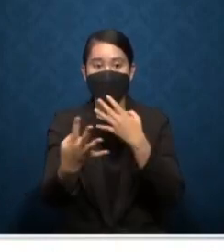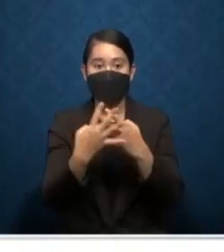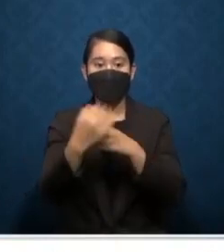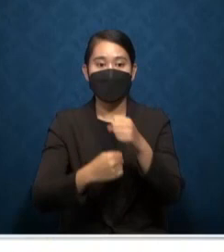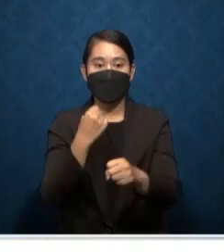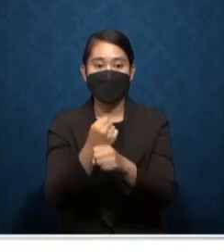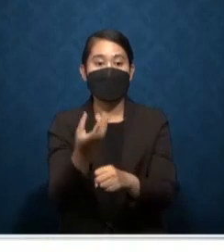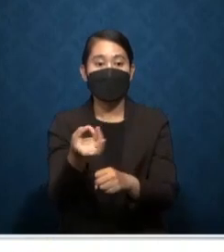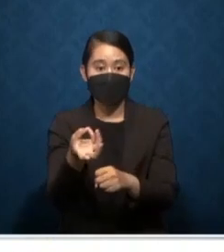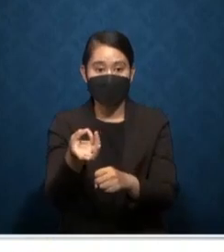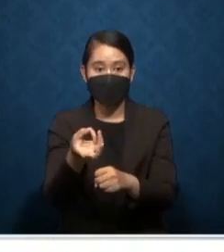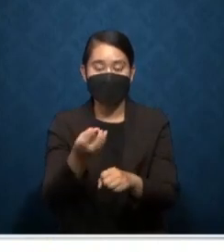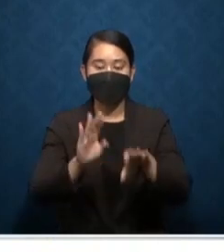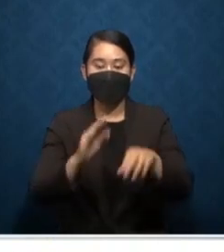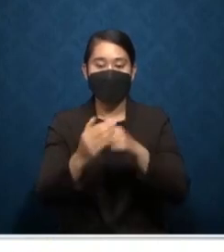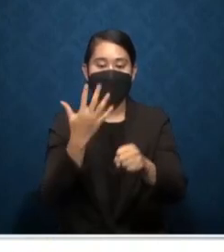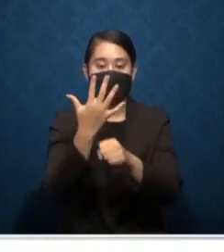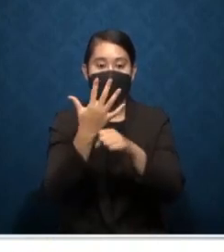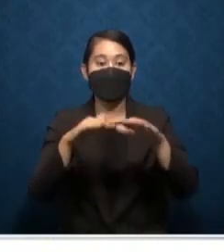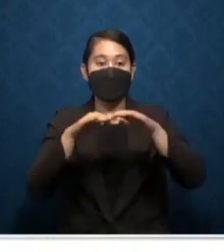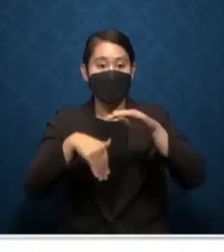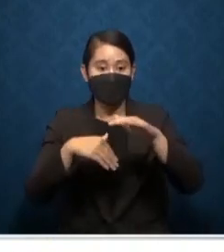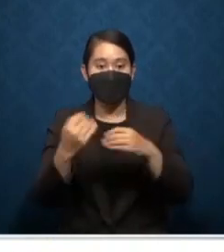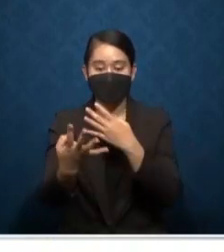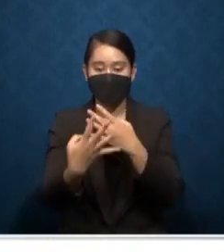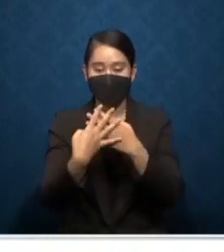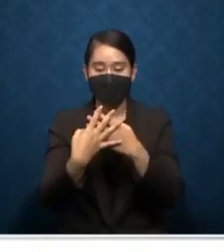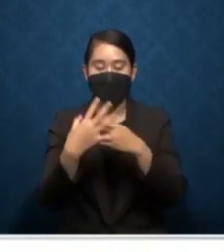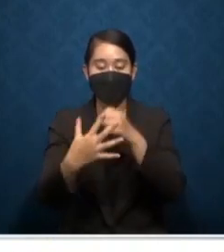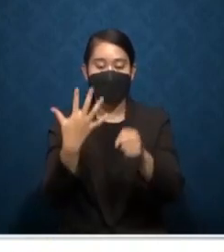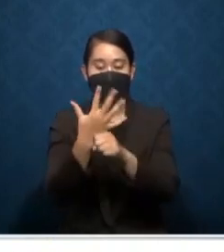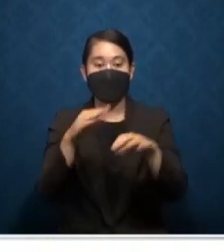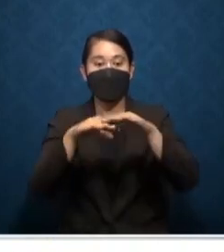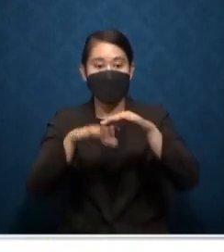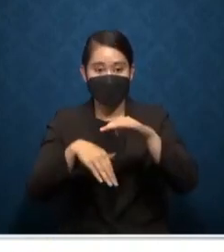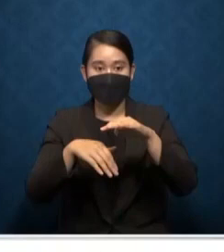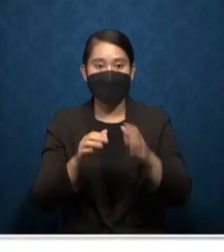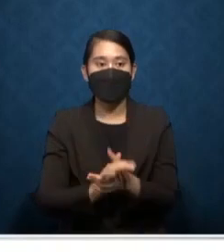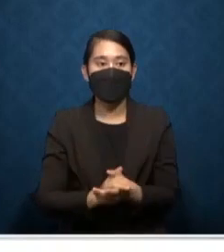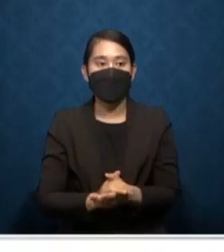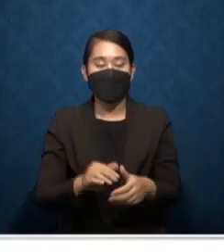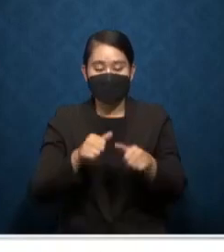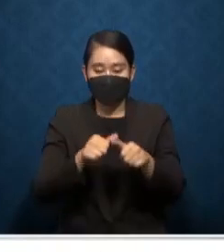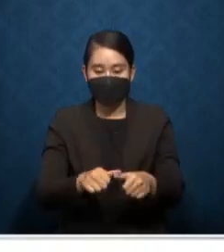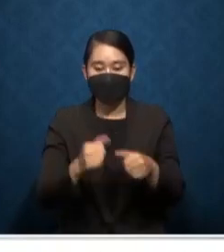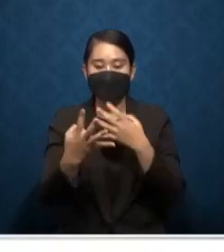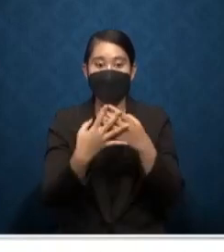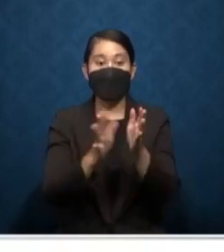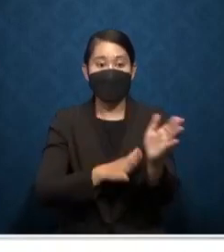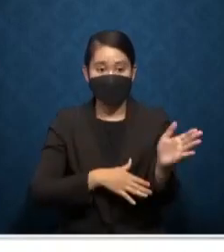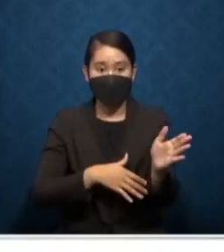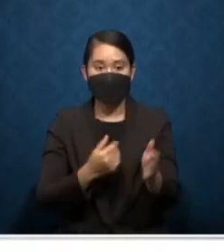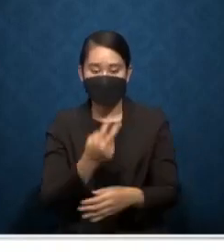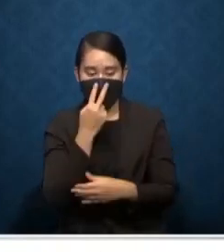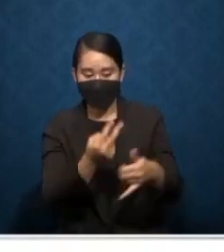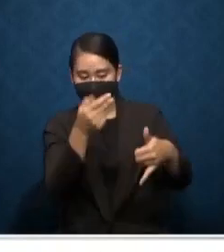ในรกษณะเวลา 5 ปีเดือโทษ 5 ปีแล้ได้จำมาแล้ว 1 ใน 3ความประพฤติเรี